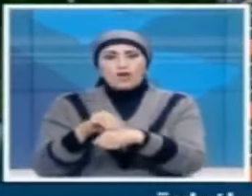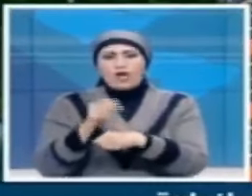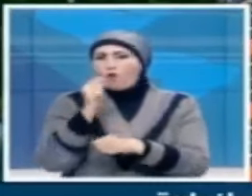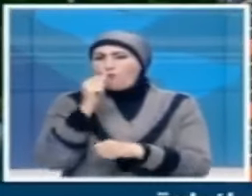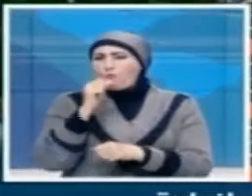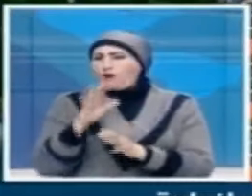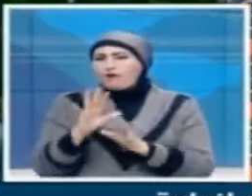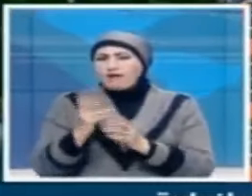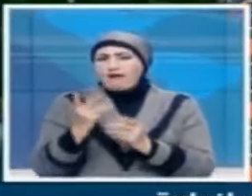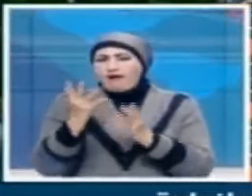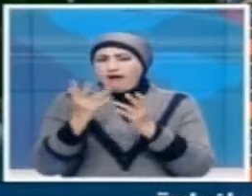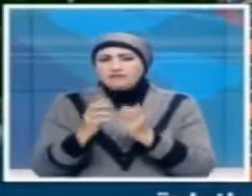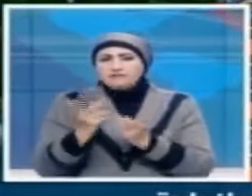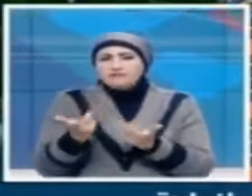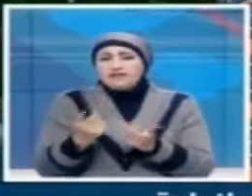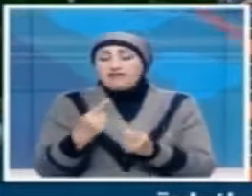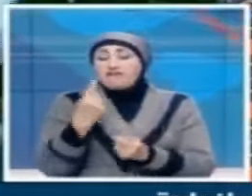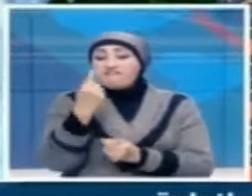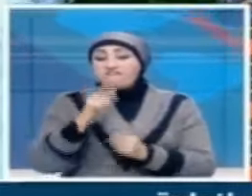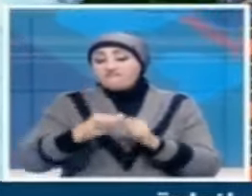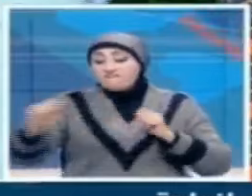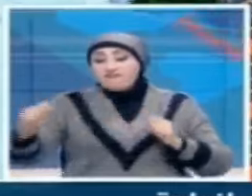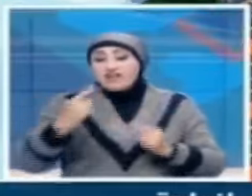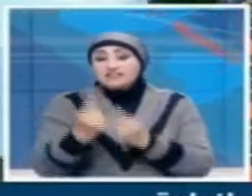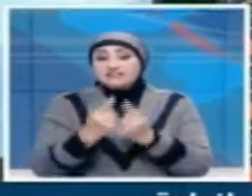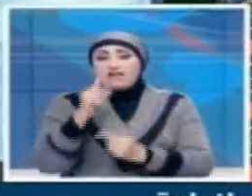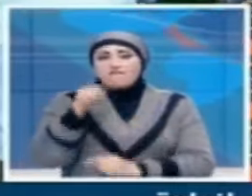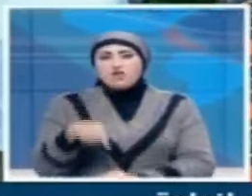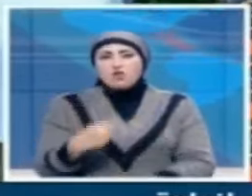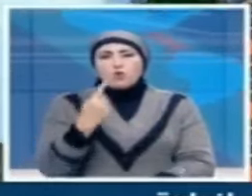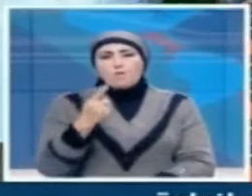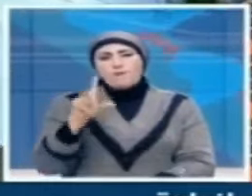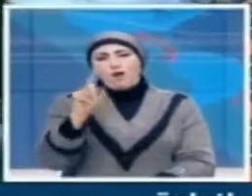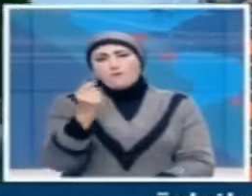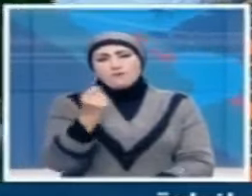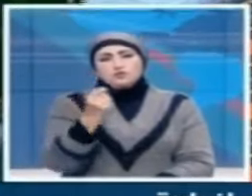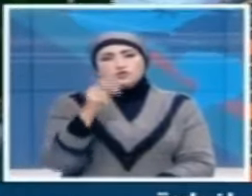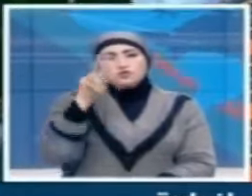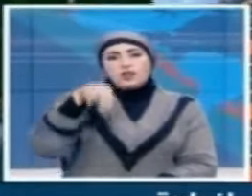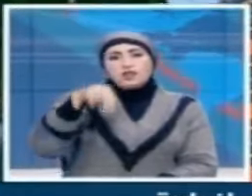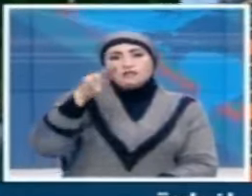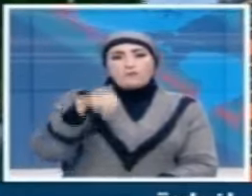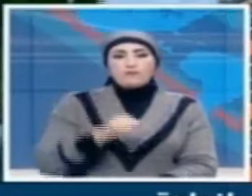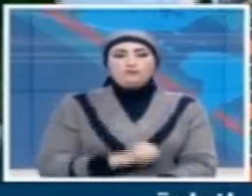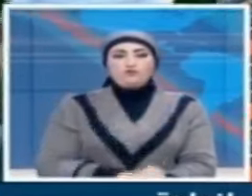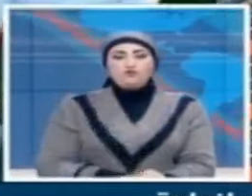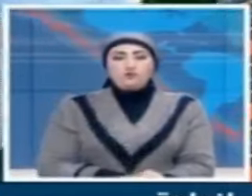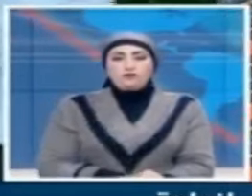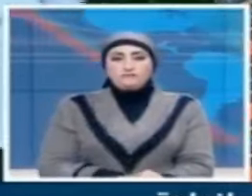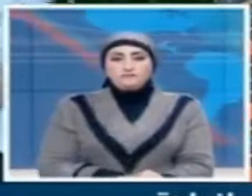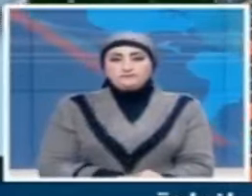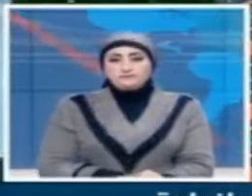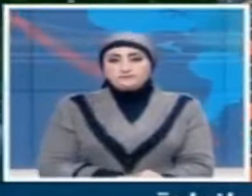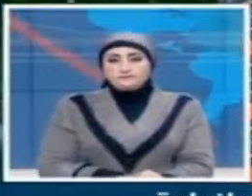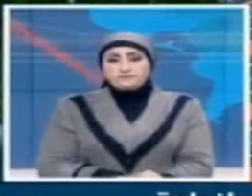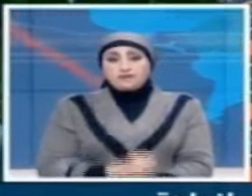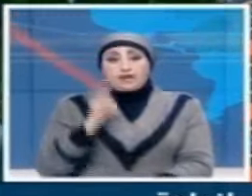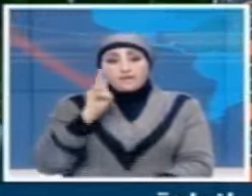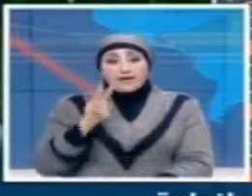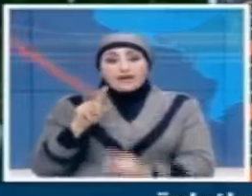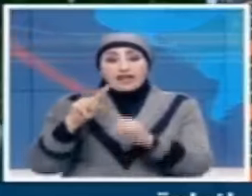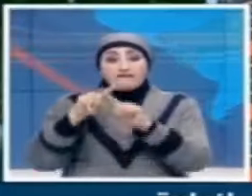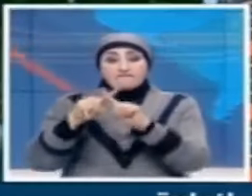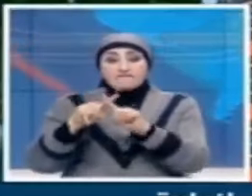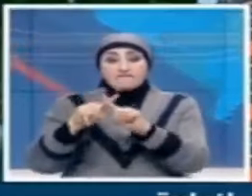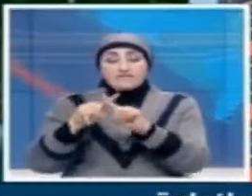قد ايه مية للفدان في اليوم؟ قال لي ما بين 15 ل 18. فبالتالي دول لما بنضربهم